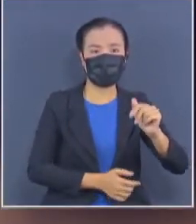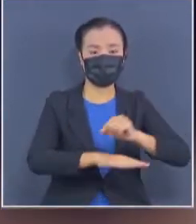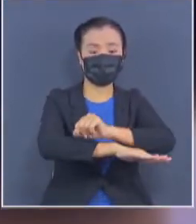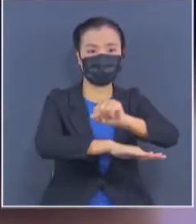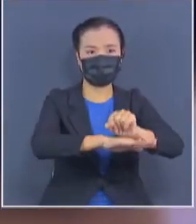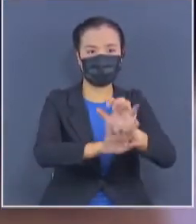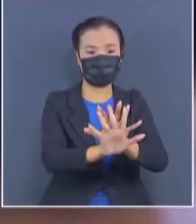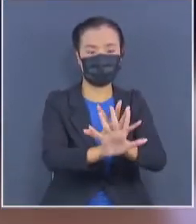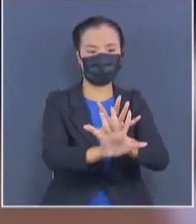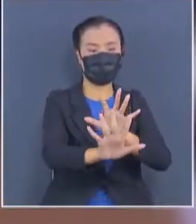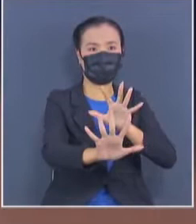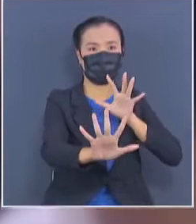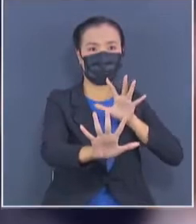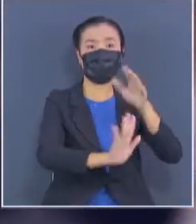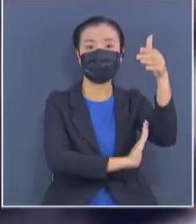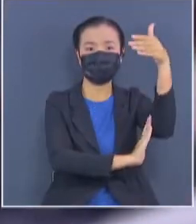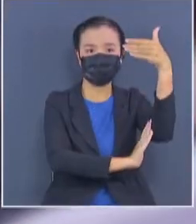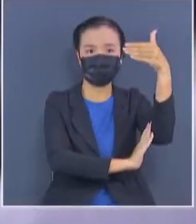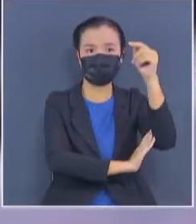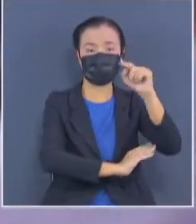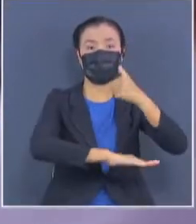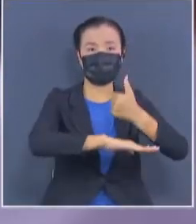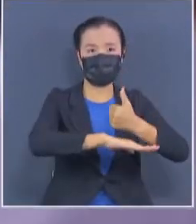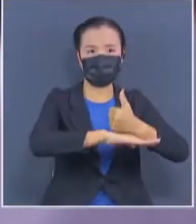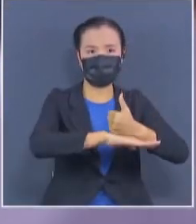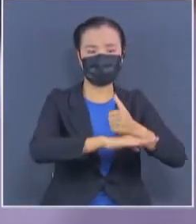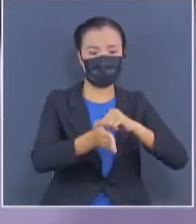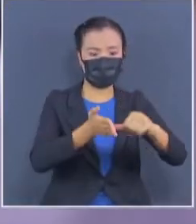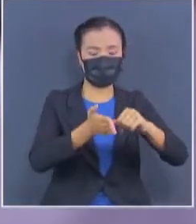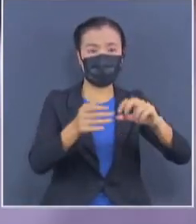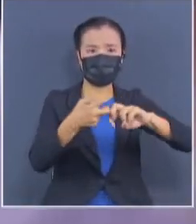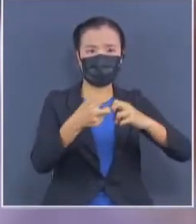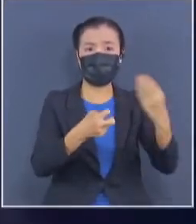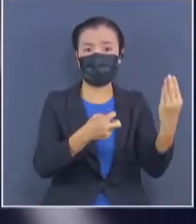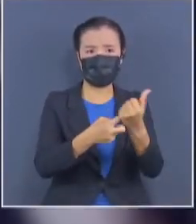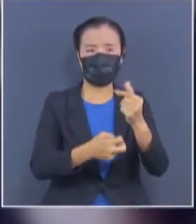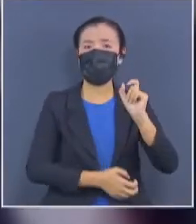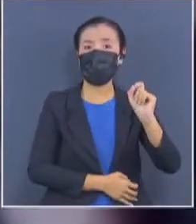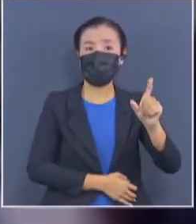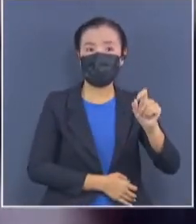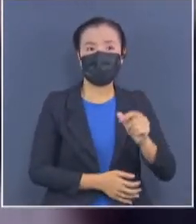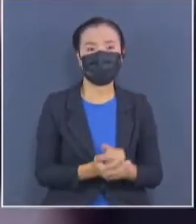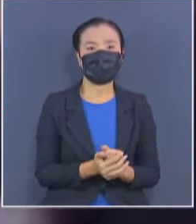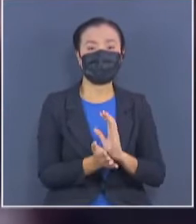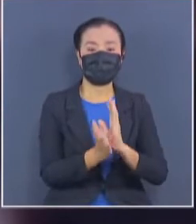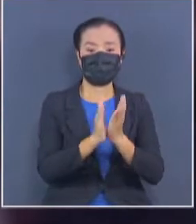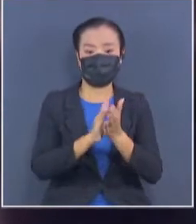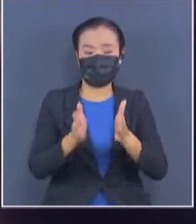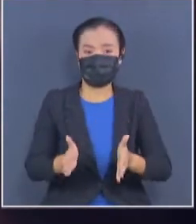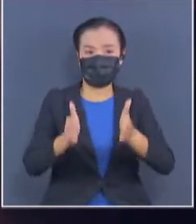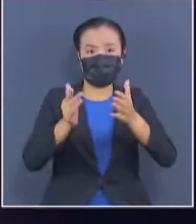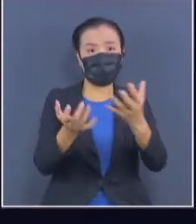รวมตัวกันที่หน้าเสาธงปราศรัยกดดันให้ผู้บริหารโรงเรียนต้องเร่งแก้ไขปัญหาเรื่องนี้โดยด่วนครับการปรับปรุงอาคาร